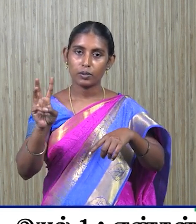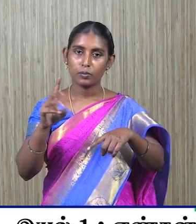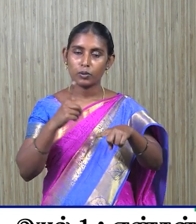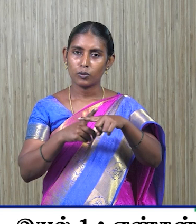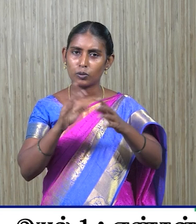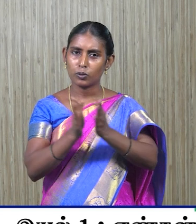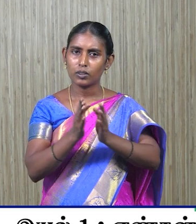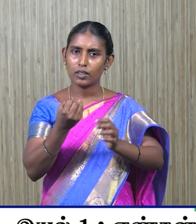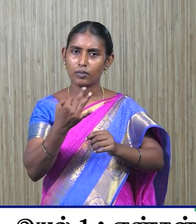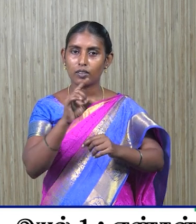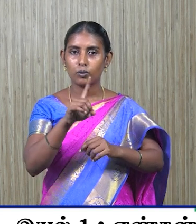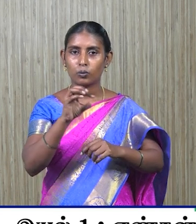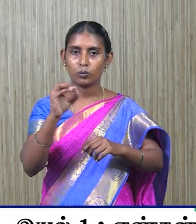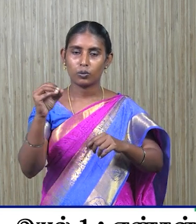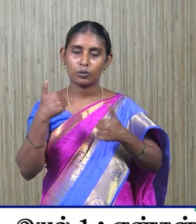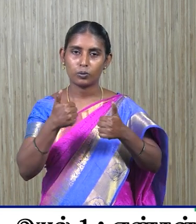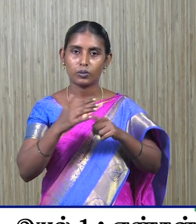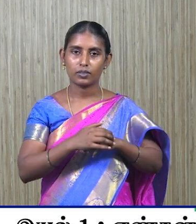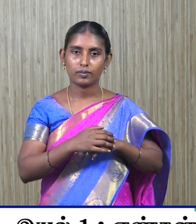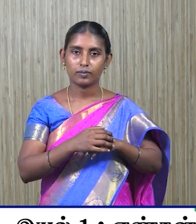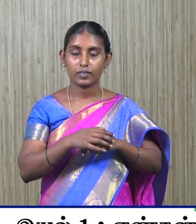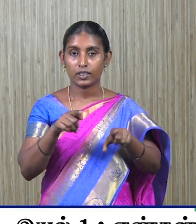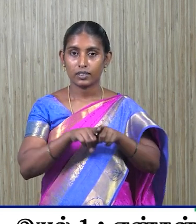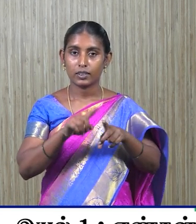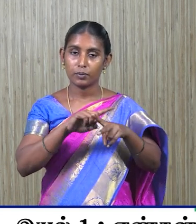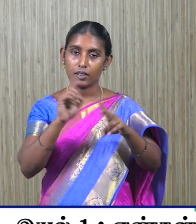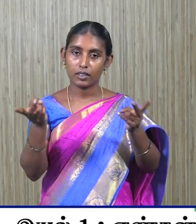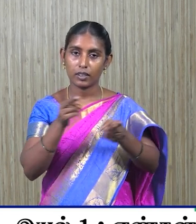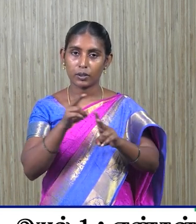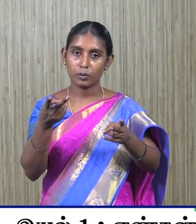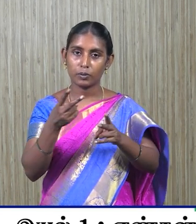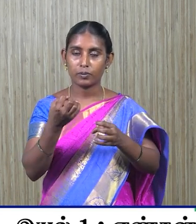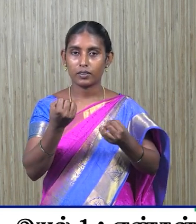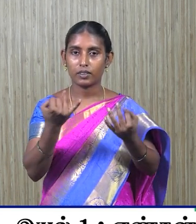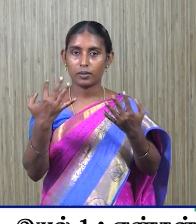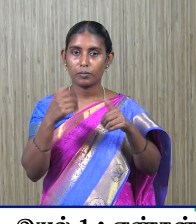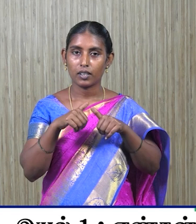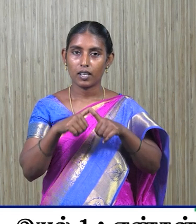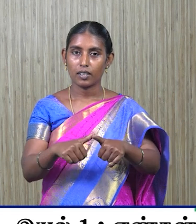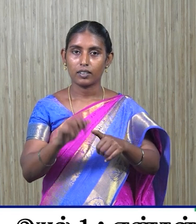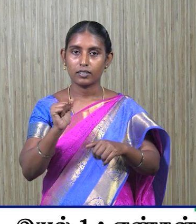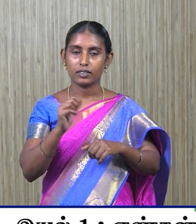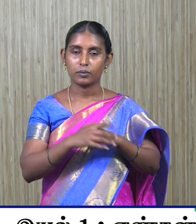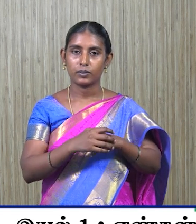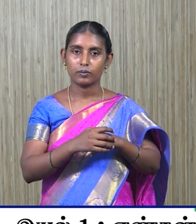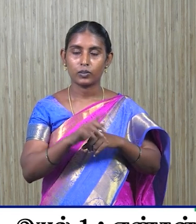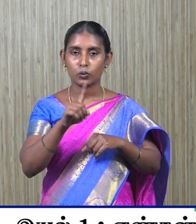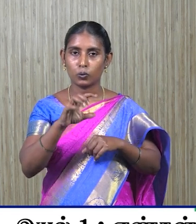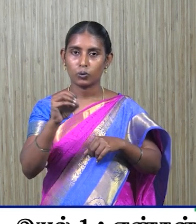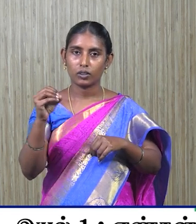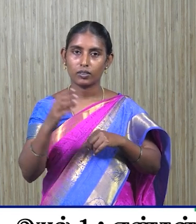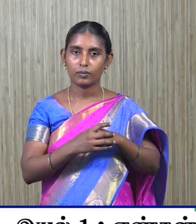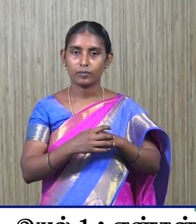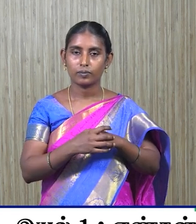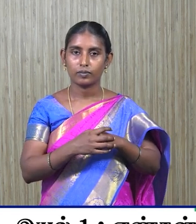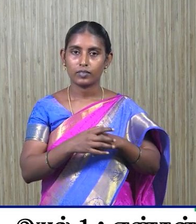நமக்கு? 100. அப்போ அருமையாக சொன்னீங்க மாணவர்கள். அப்போ இரண்டு புறங்கள் நமக்கு கிடைக்கக்கூடிய மதிப்பு விடை எப்படி இருக்கு? 100.